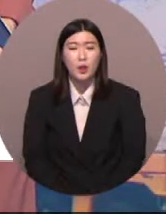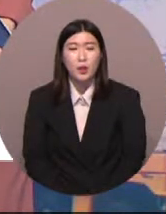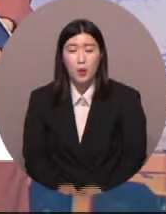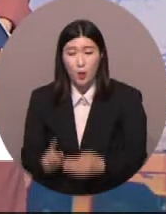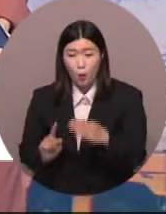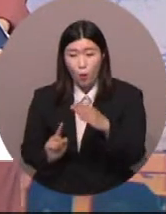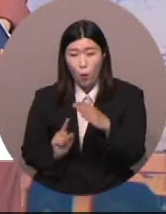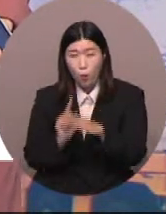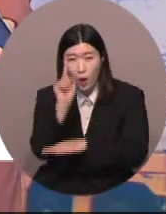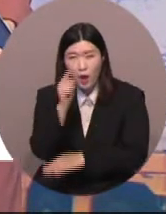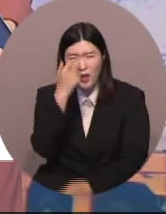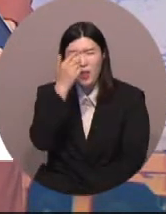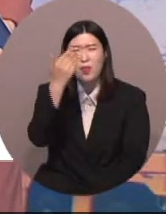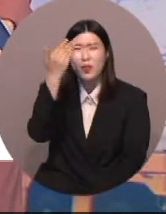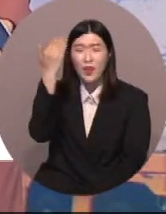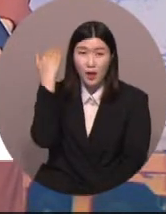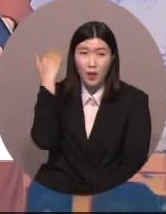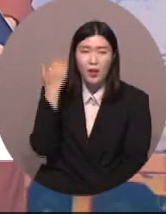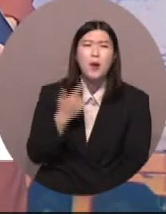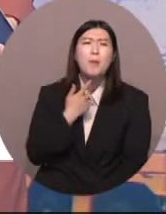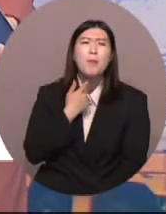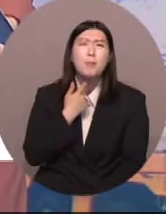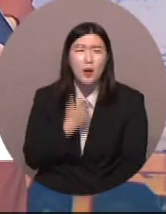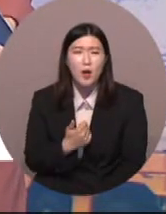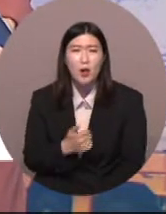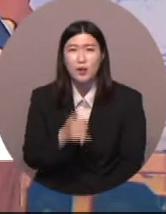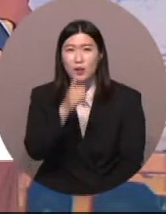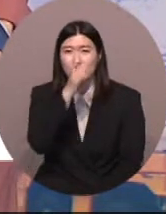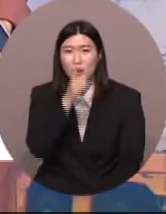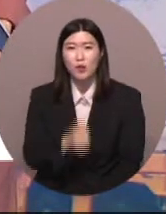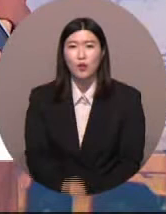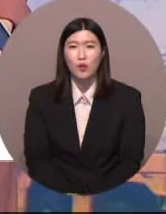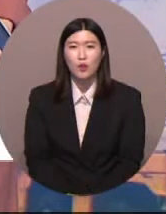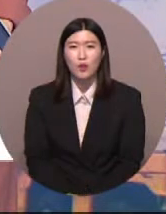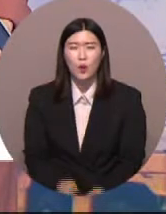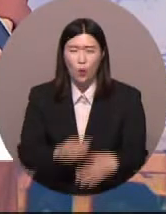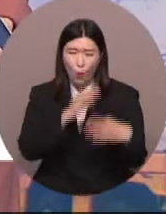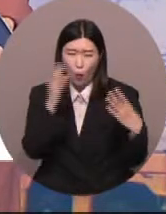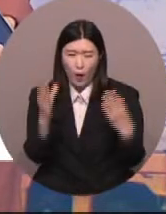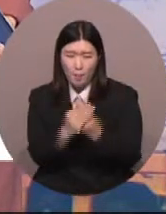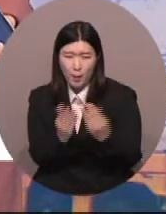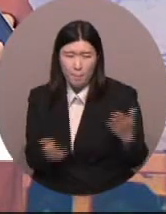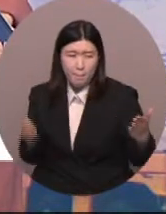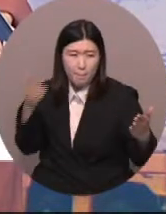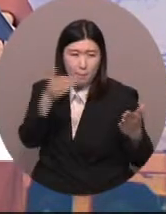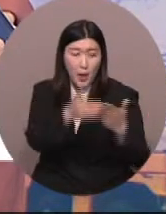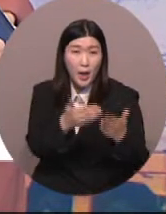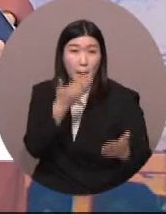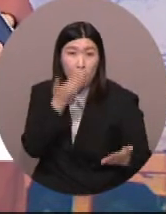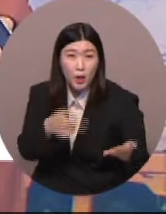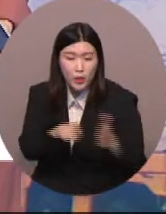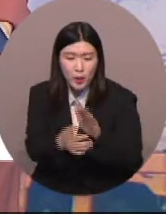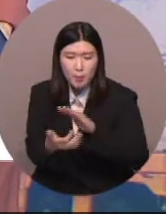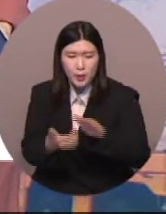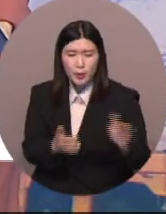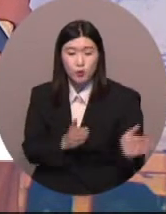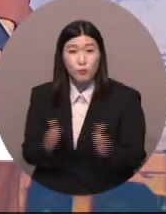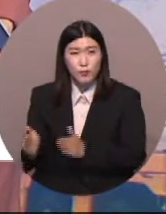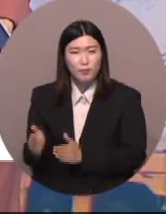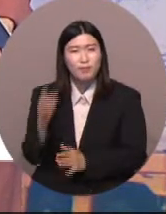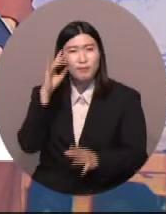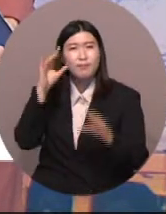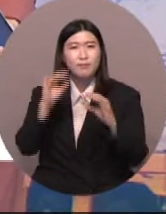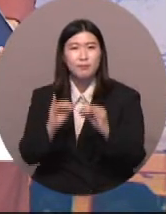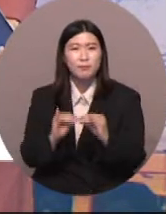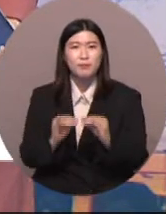연기는 과거 나로호는 물론 발사체 선진국에서도 흔한 일이라 완벽한 성공을 위한 숨고르기라는 평가입니다. 김윤미